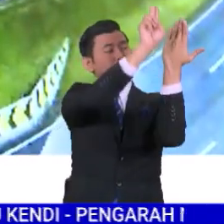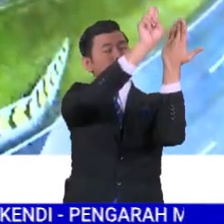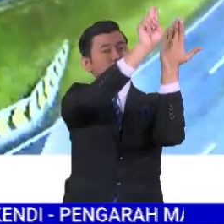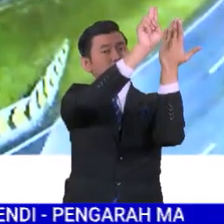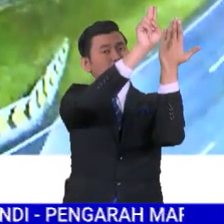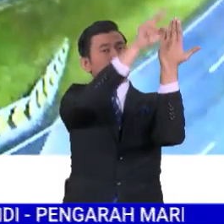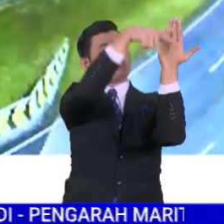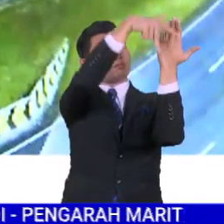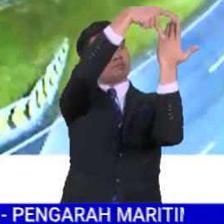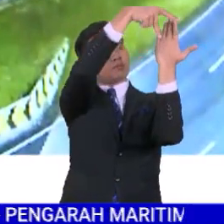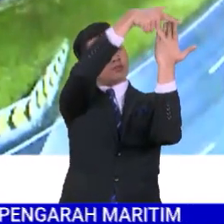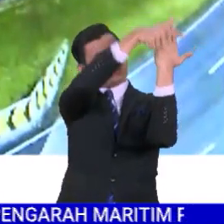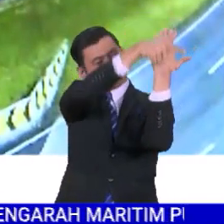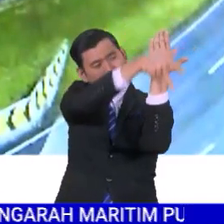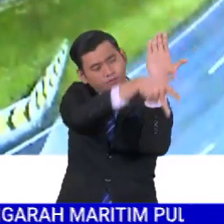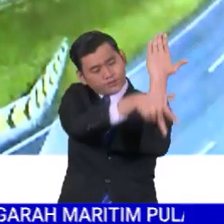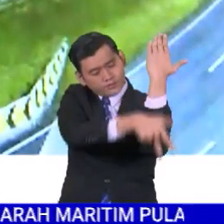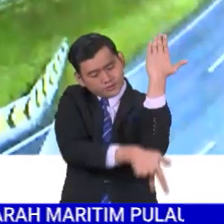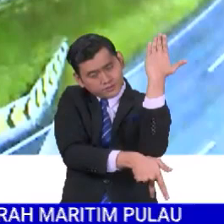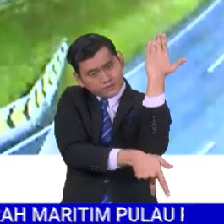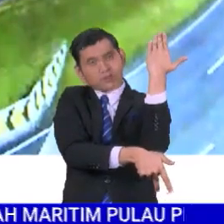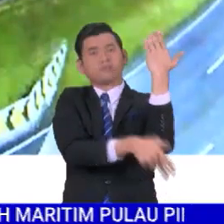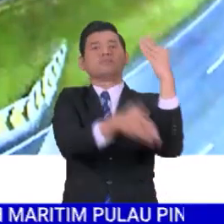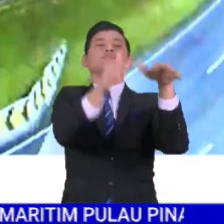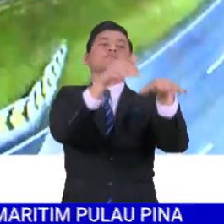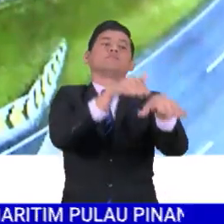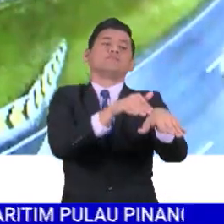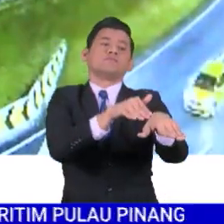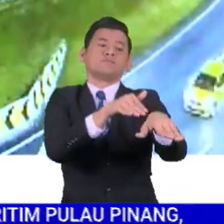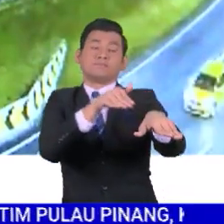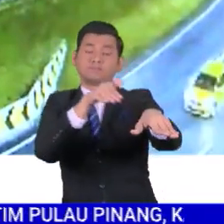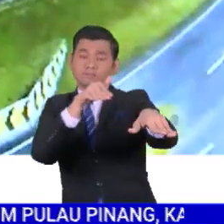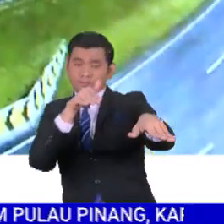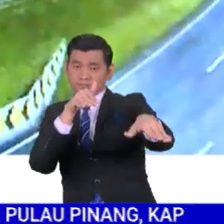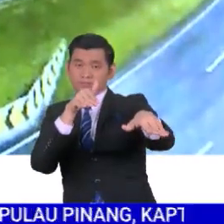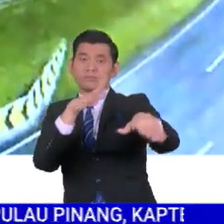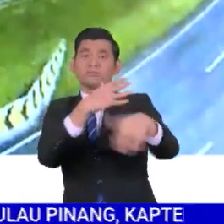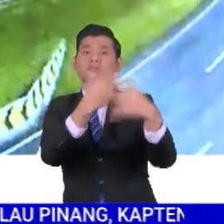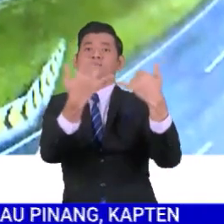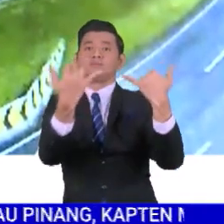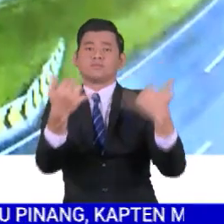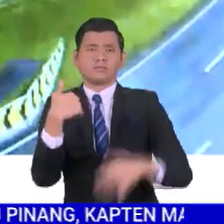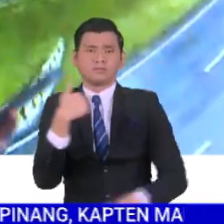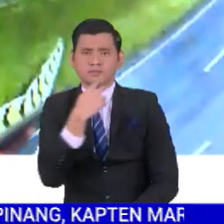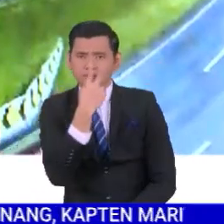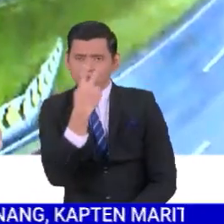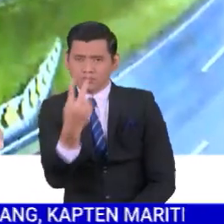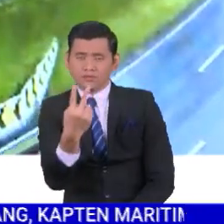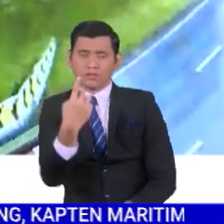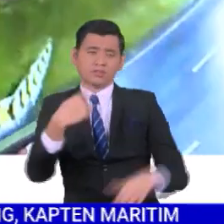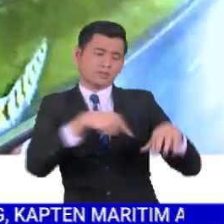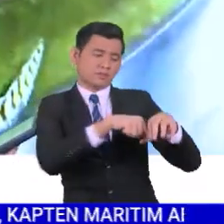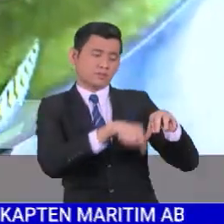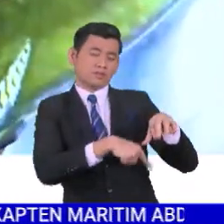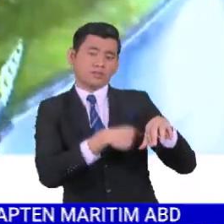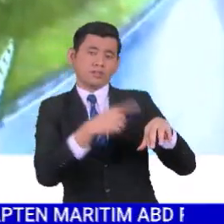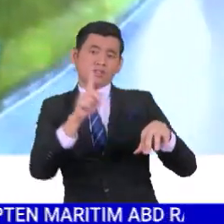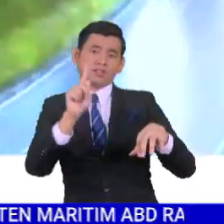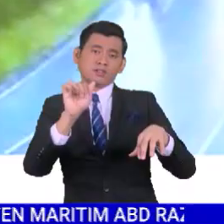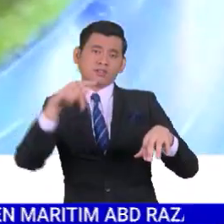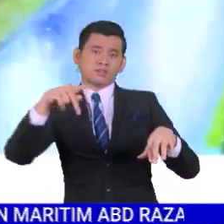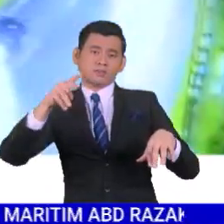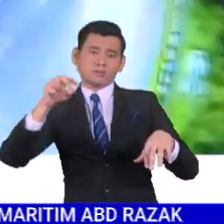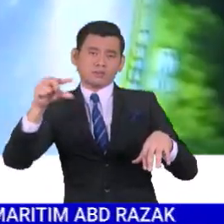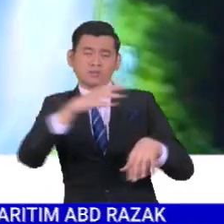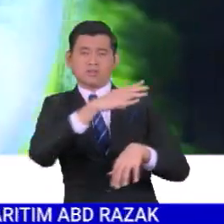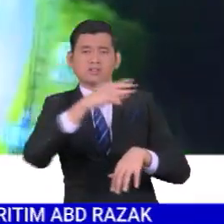menghala ke selatan bermula bidur. Gua Tempurung hingga ke Slim River. Kita beralih, kalau kita dapat saksikan di skrin yang berada